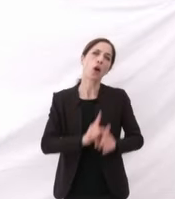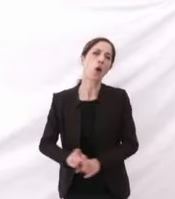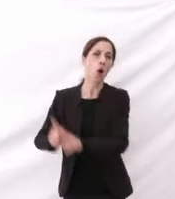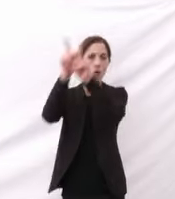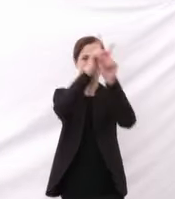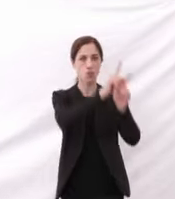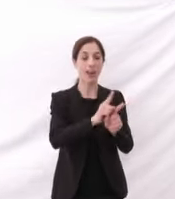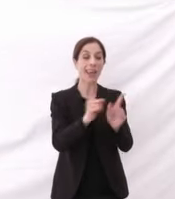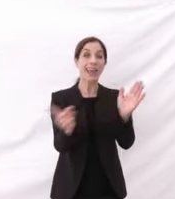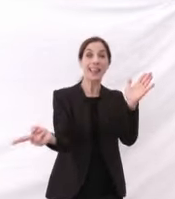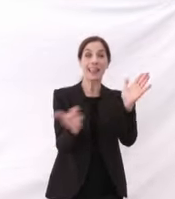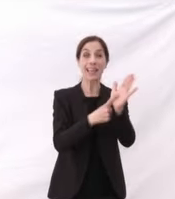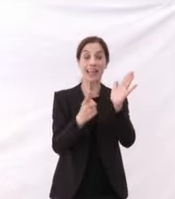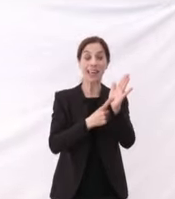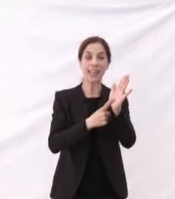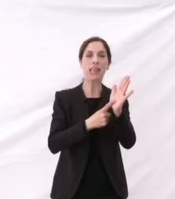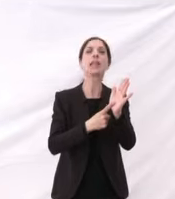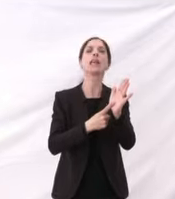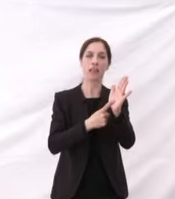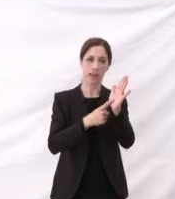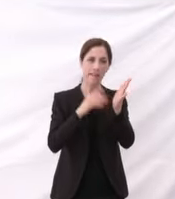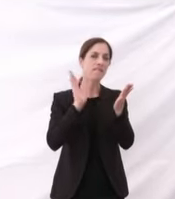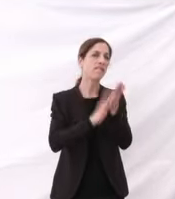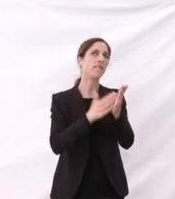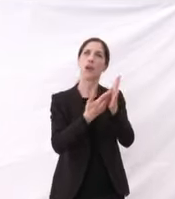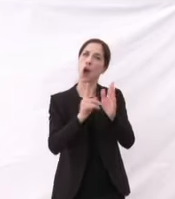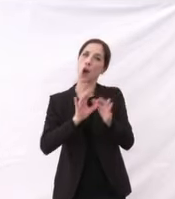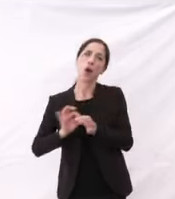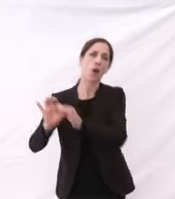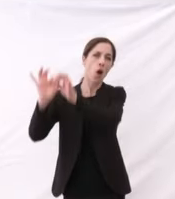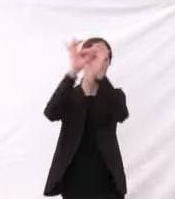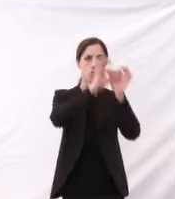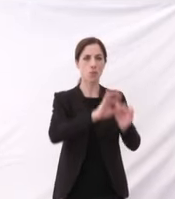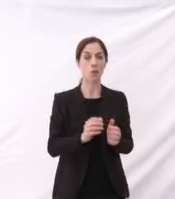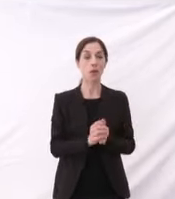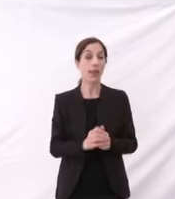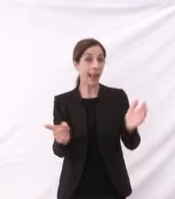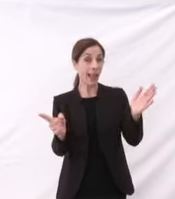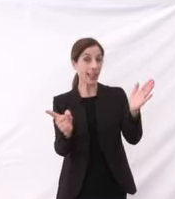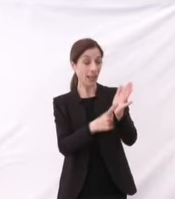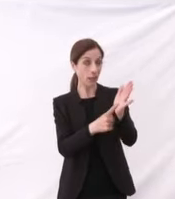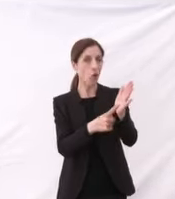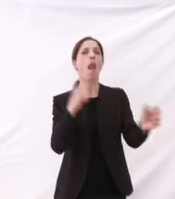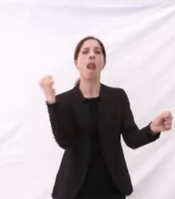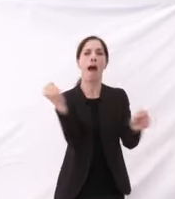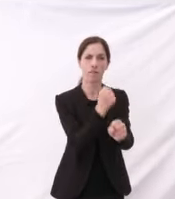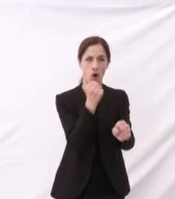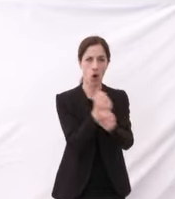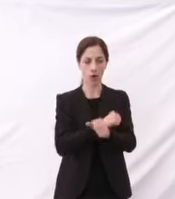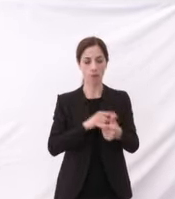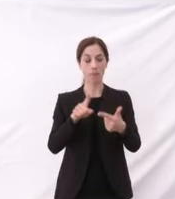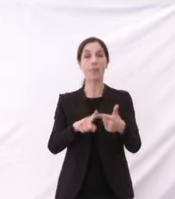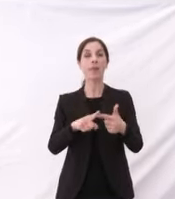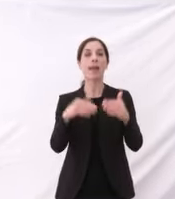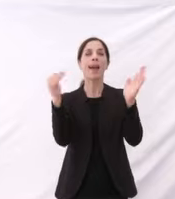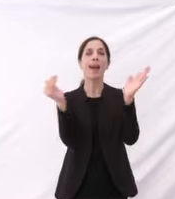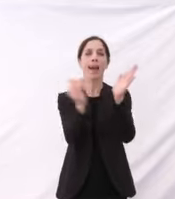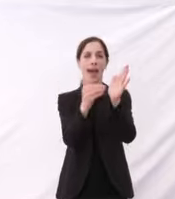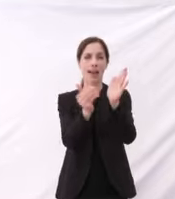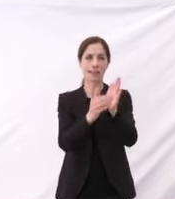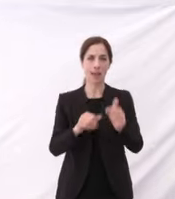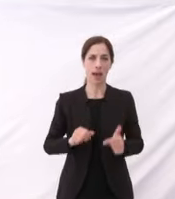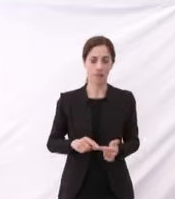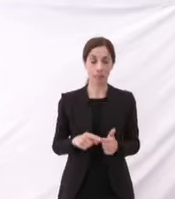beni comuni. È il diritto al lavoro, alla casa,